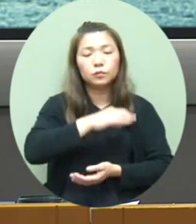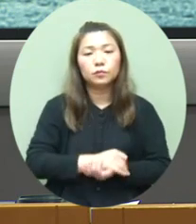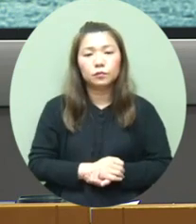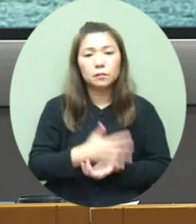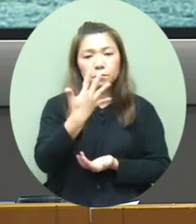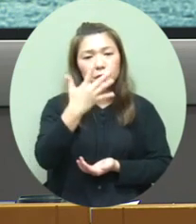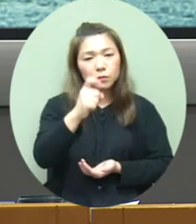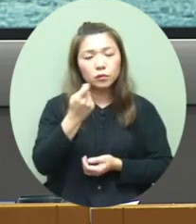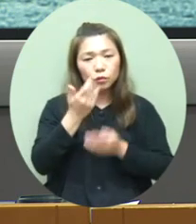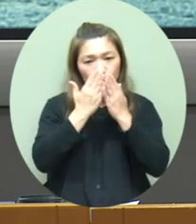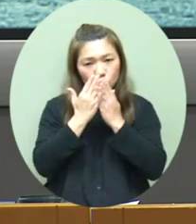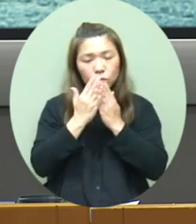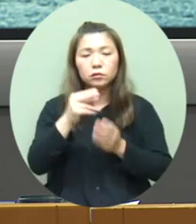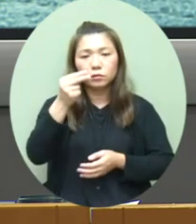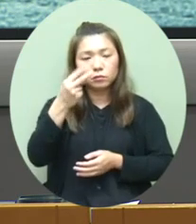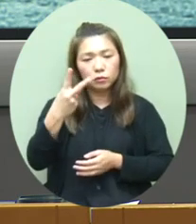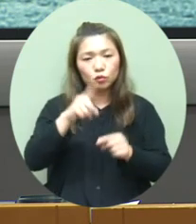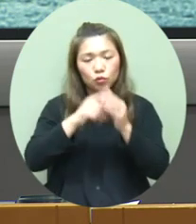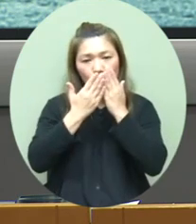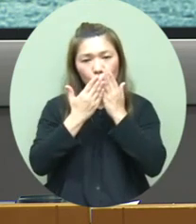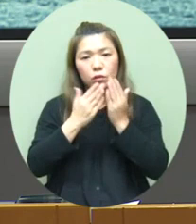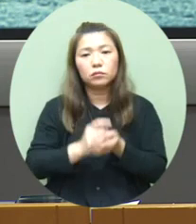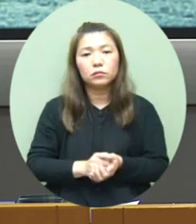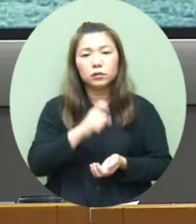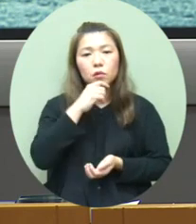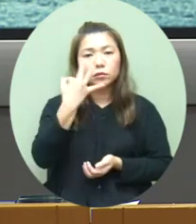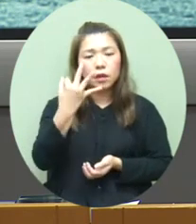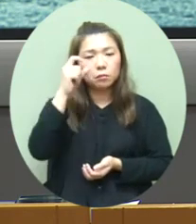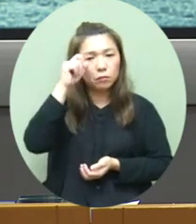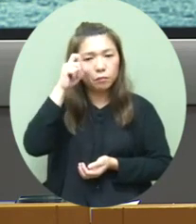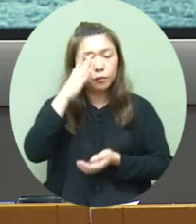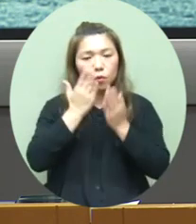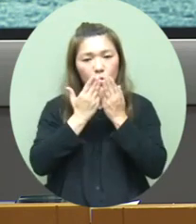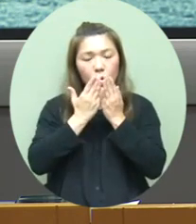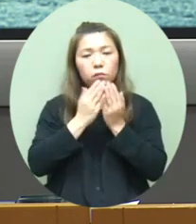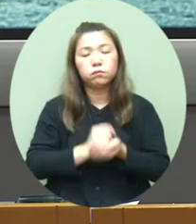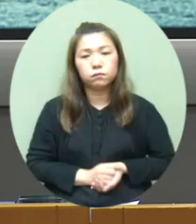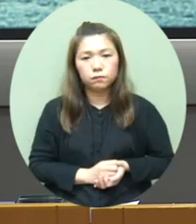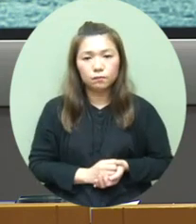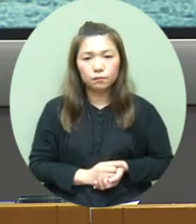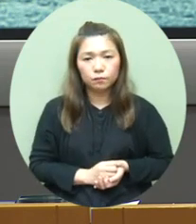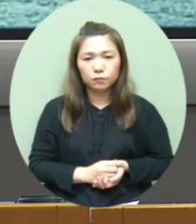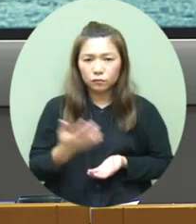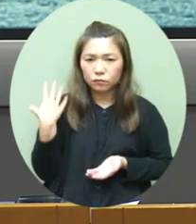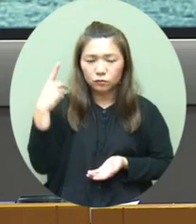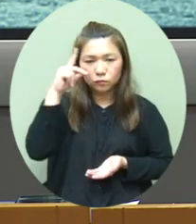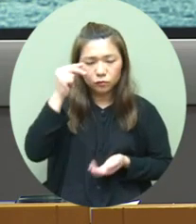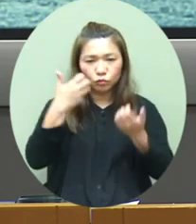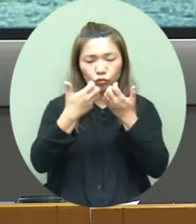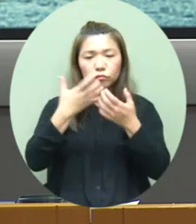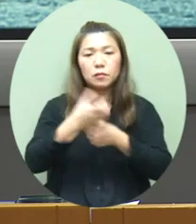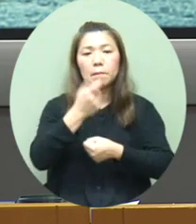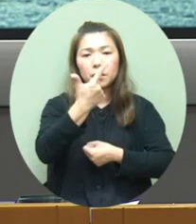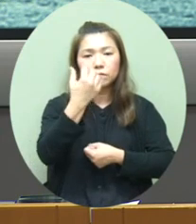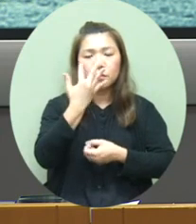啦，59个小学啦，72个中学啦，同埋3个特殊学校嘅。過去7日呢就有83